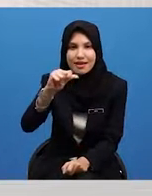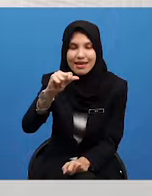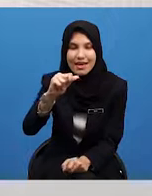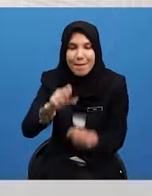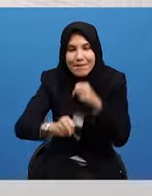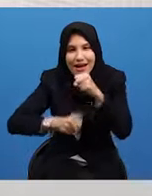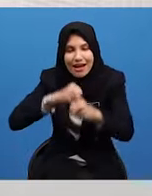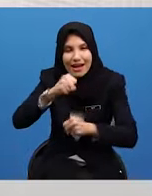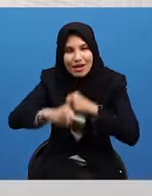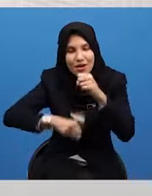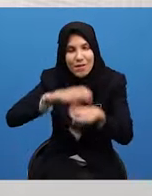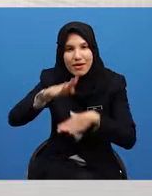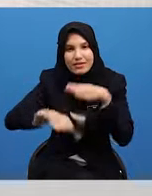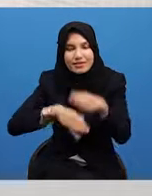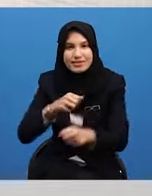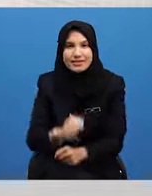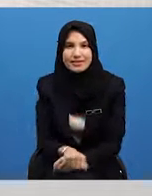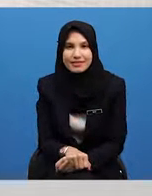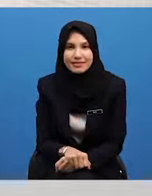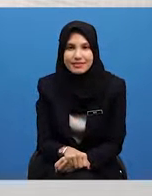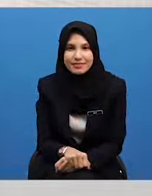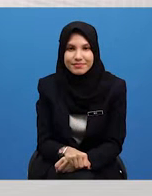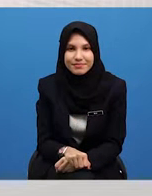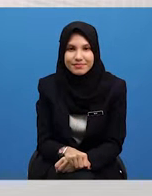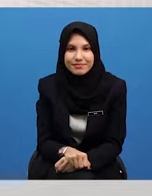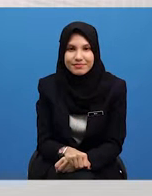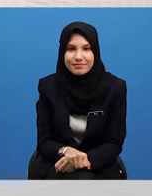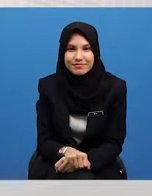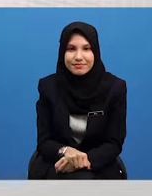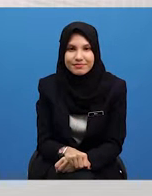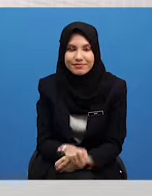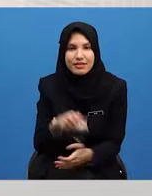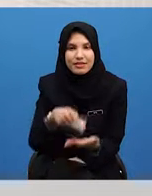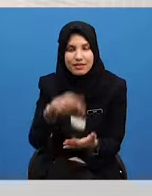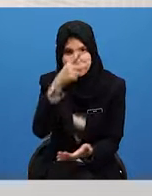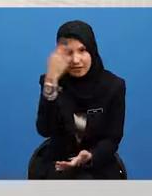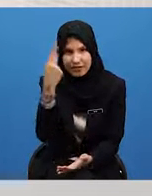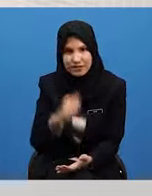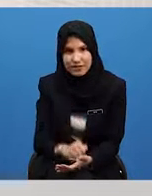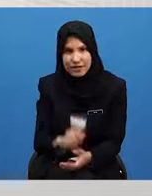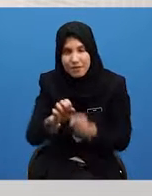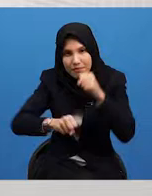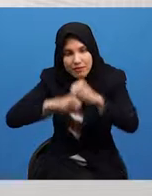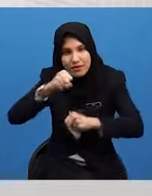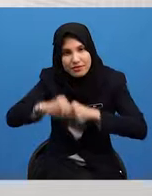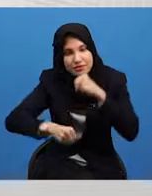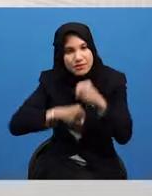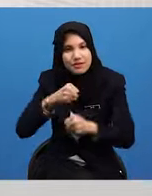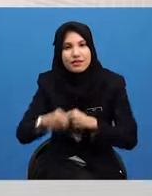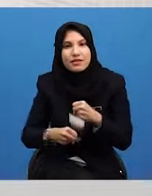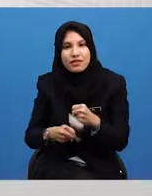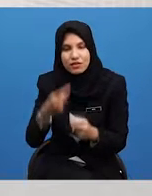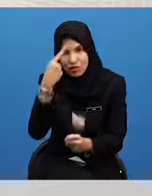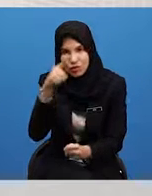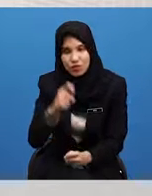A, iaitu mengayuh basikal. Ini kerana basikal